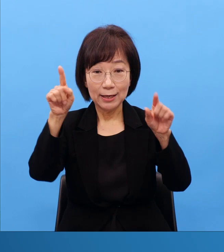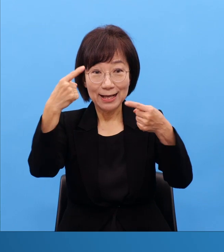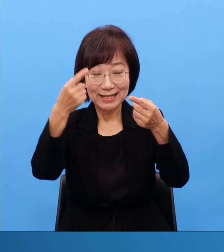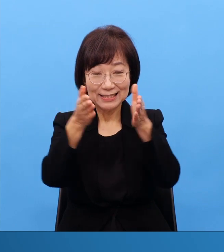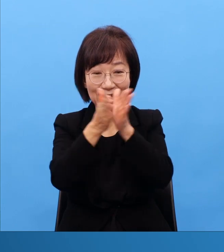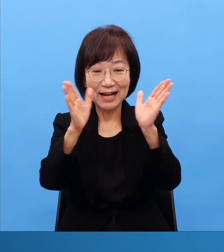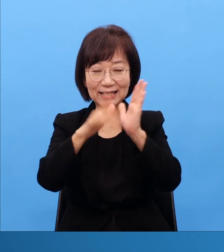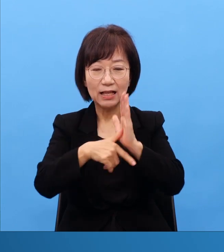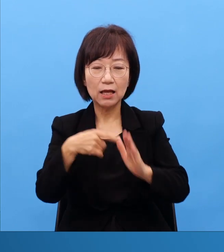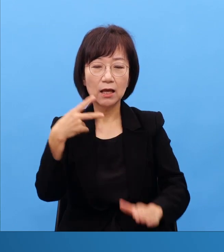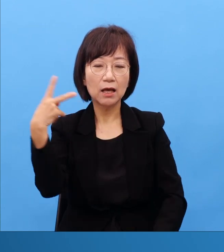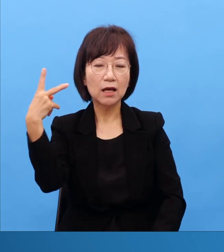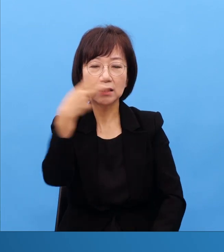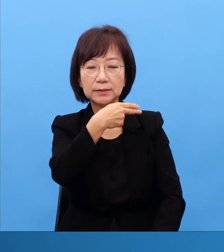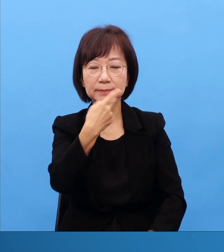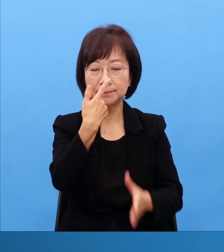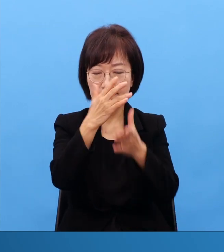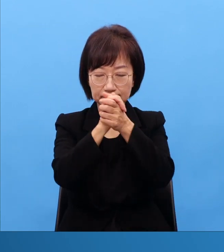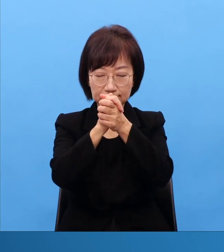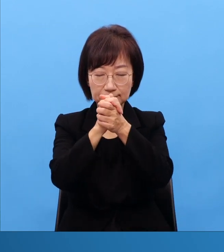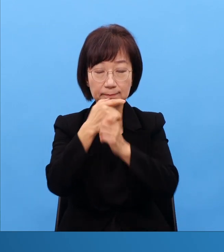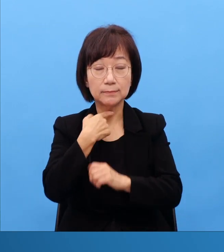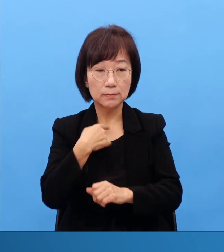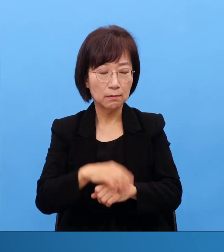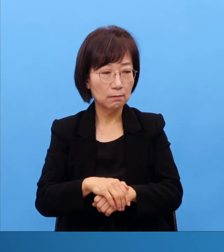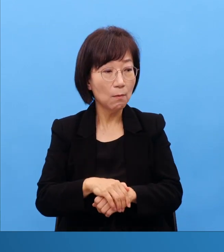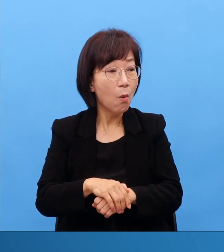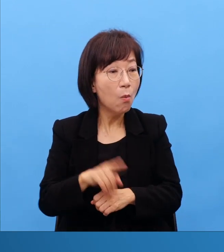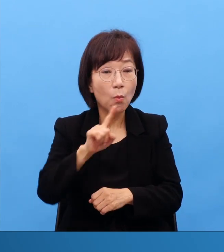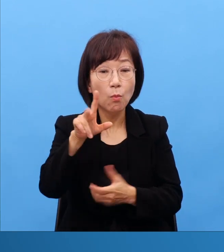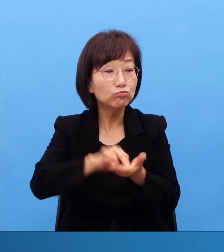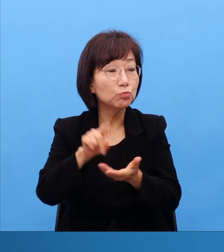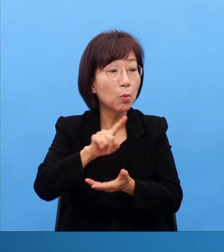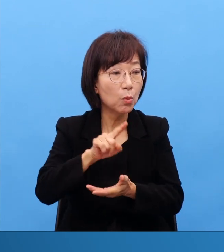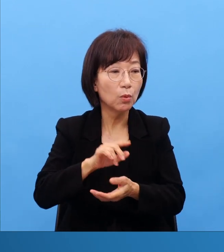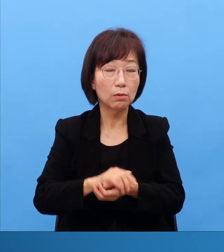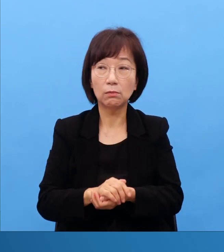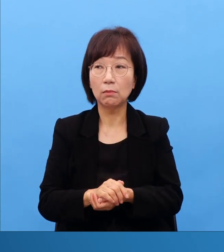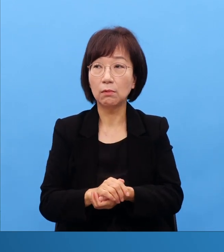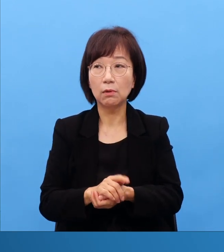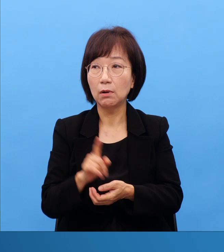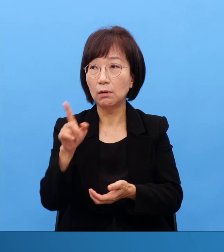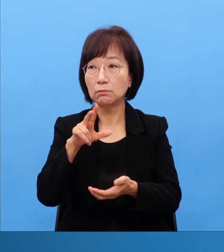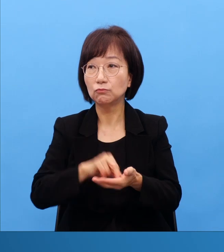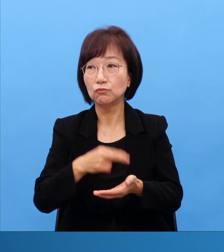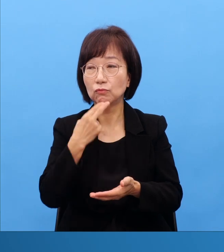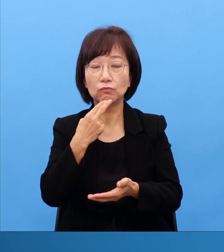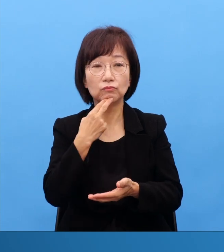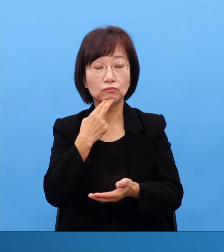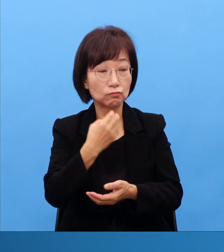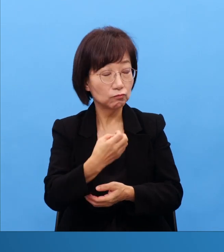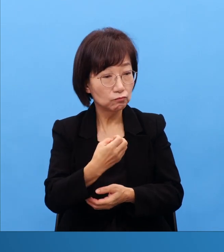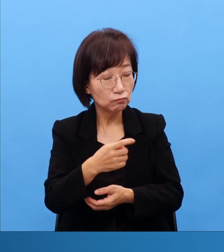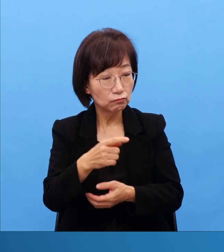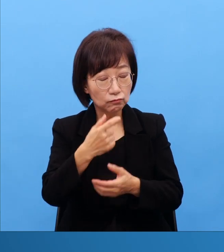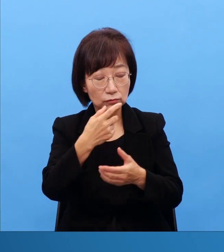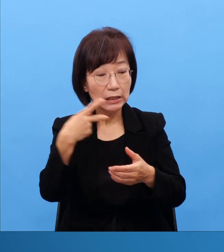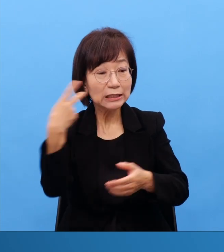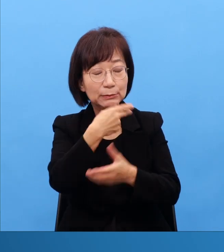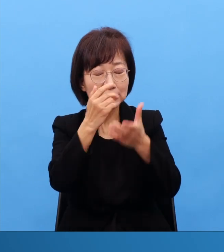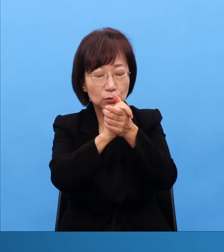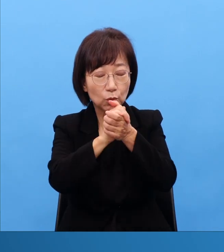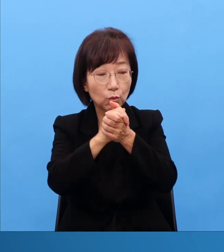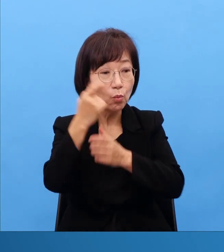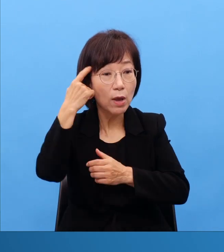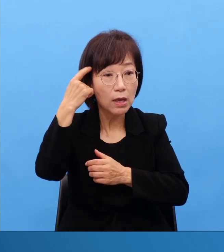I'm entering into the new year, and so I began fasting prayer. 무슨 일이냐 물이가 없다고 하더라고요. I asked him, is there something troubling you? He said no. 근데 왜 했냐 물었습니다. And I